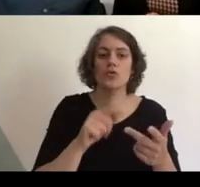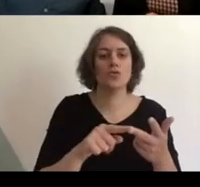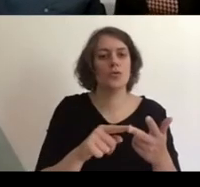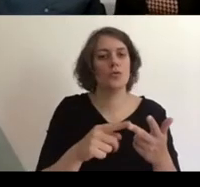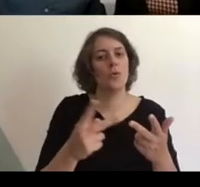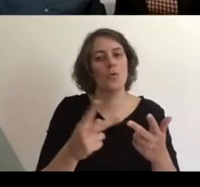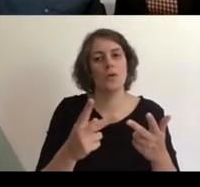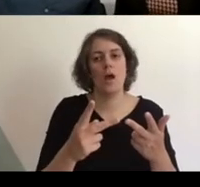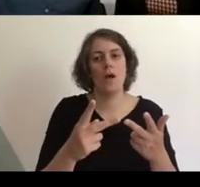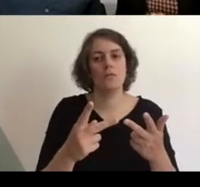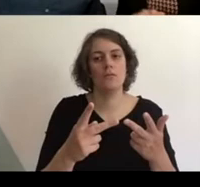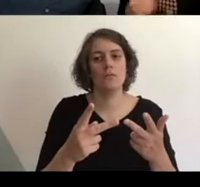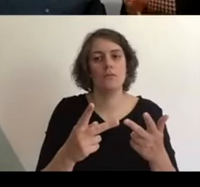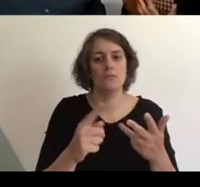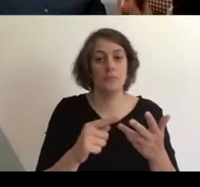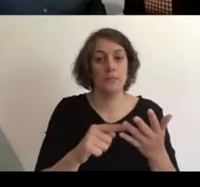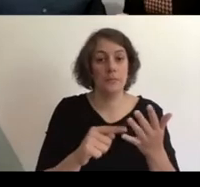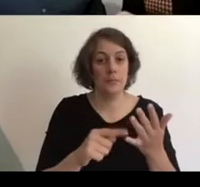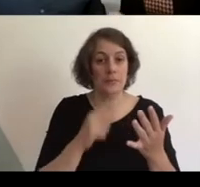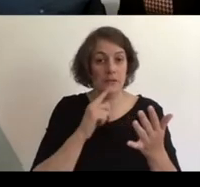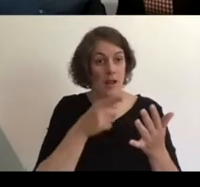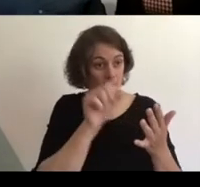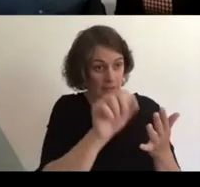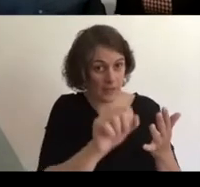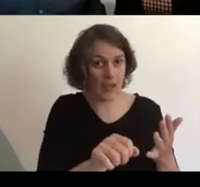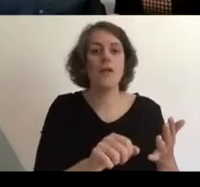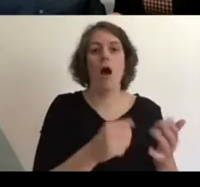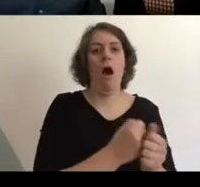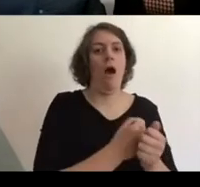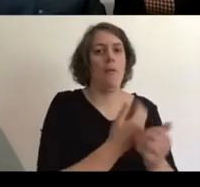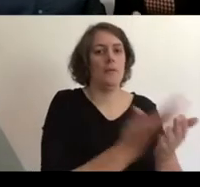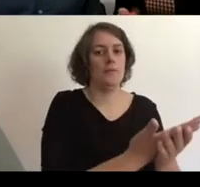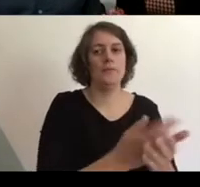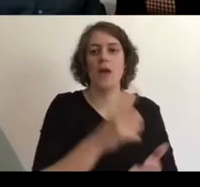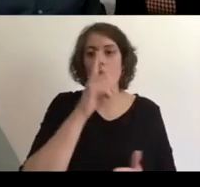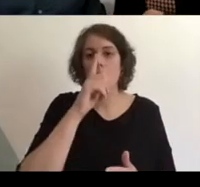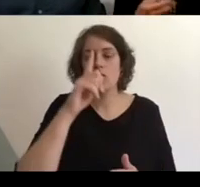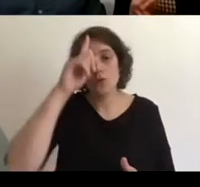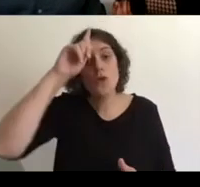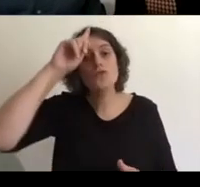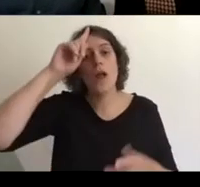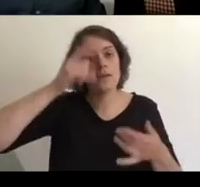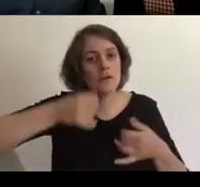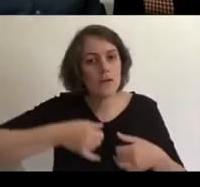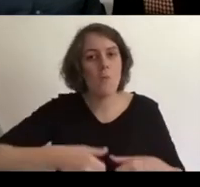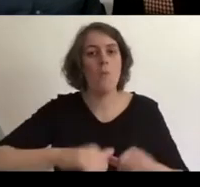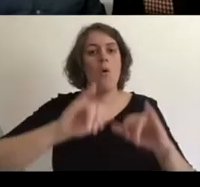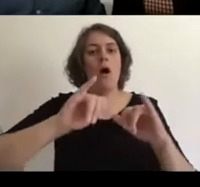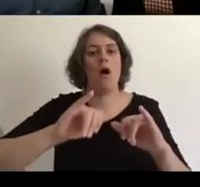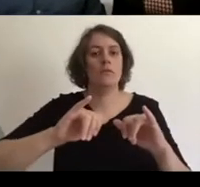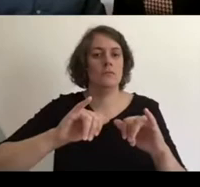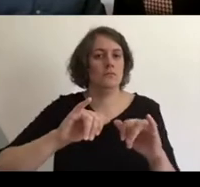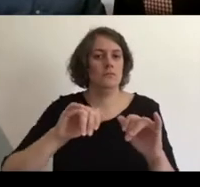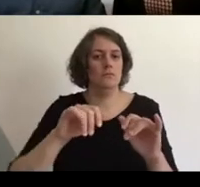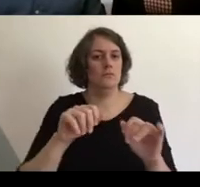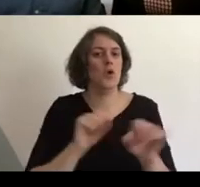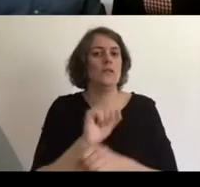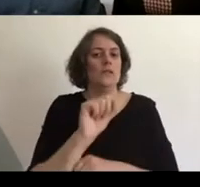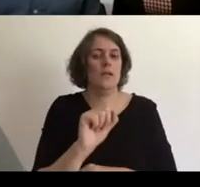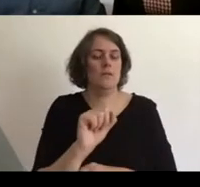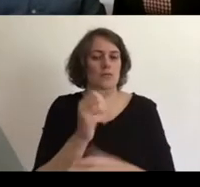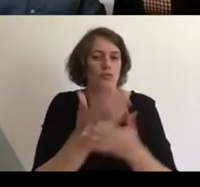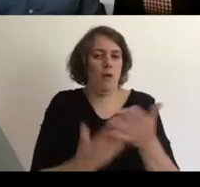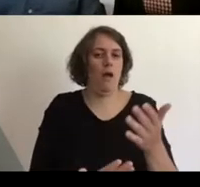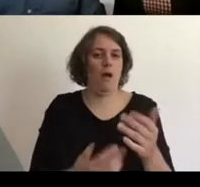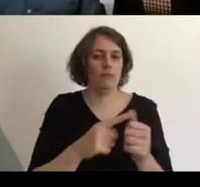Und man kann ja auch, sage ich mal, auch wenn man in Deutschland geboren ist, trotzdem auch zweisprachig oder dreisprachig oder wie auch immer aufgewachsen sein.